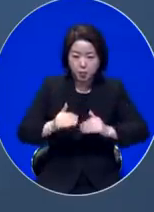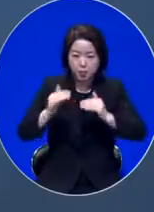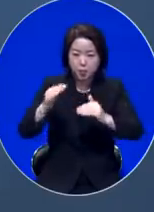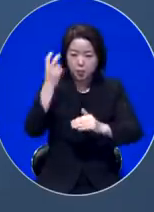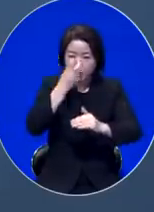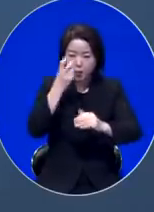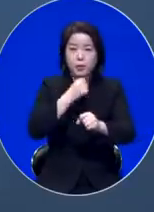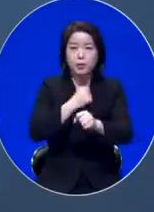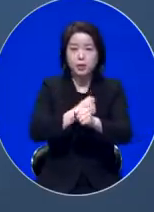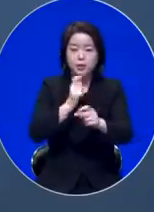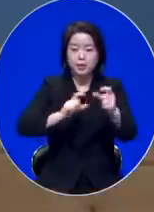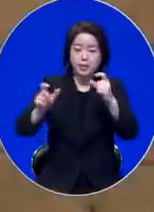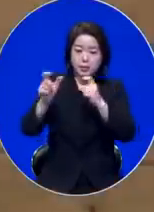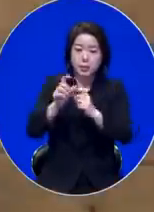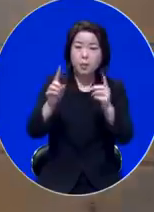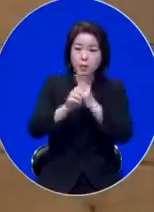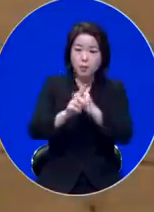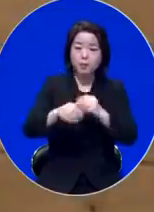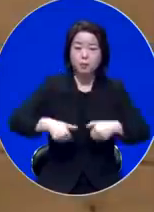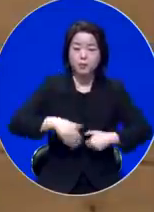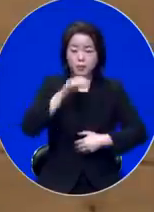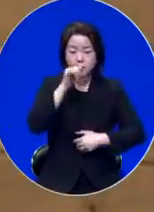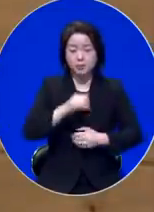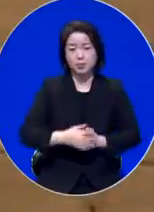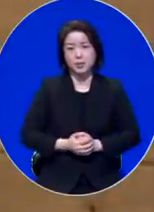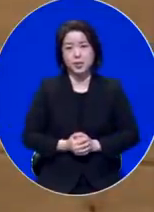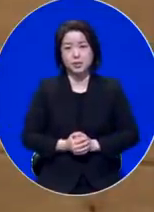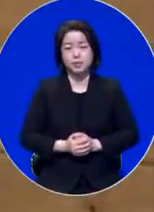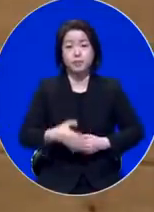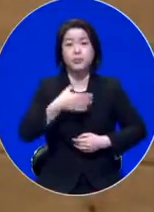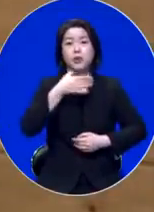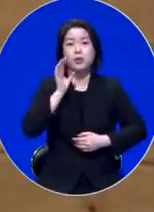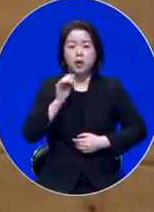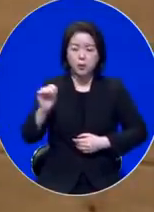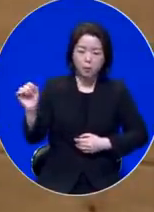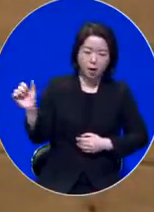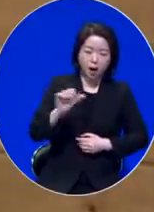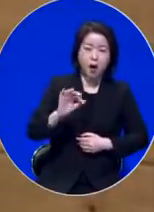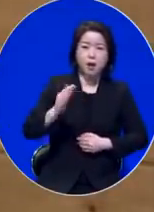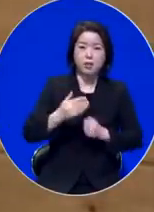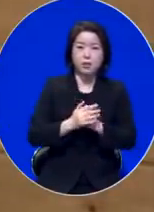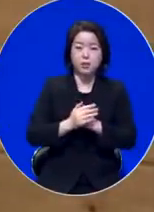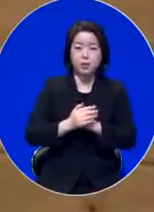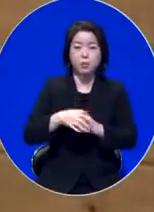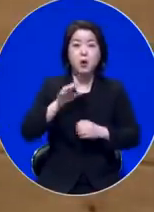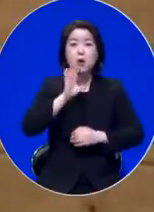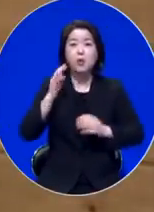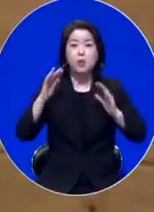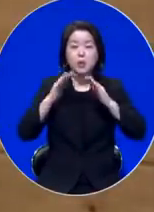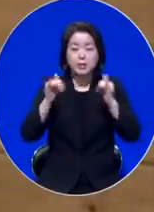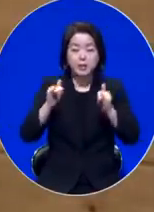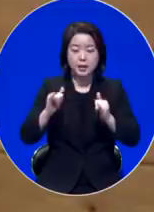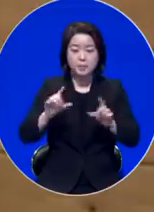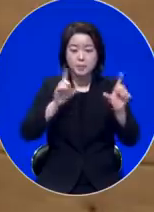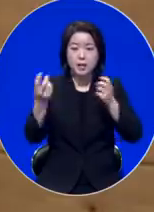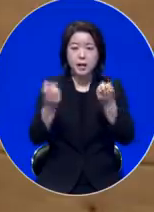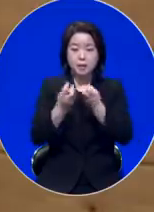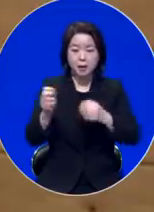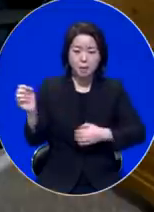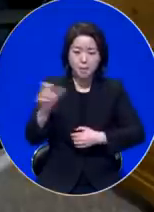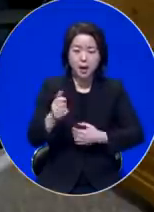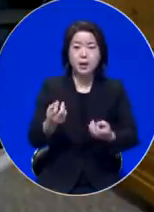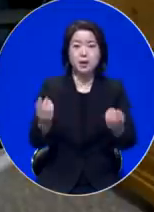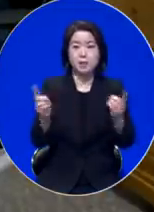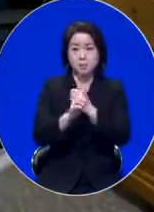패서 좀 보안 하려고 하고 있습니다 고령화가 가속화 될수록 어르신들에 생활 방식도 빠르게 변하고